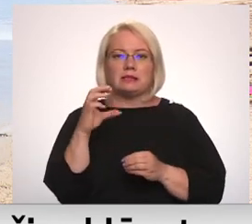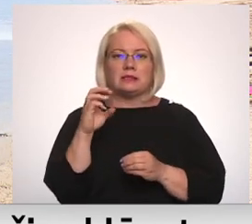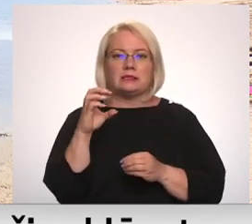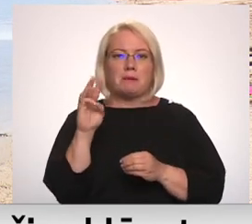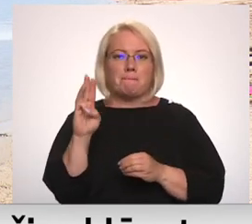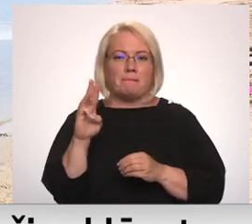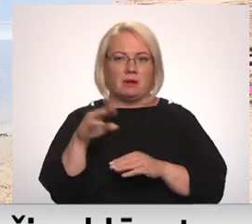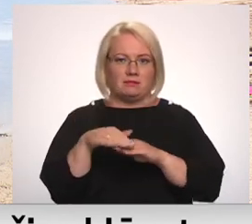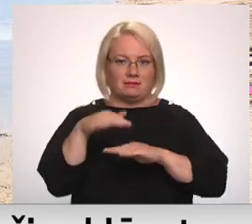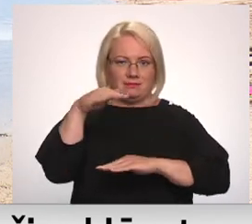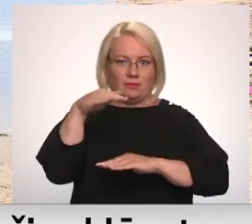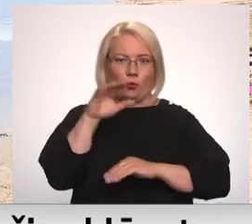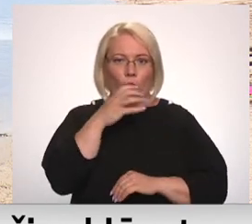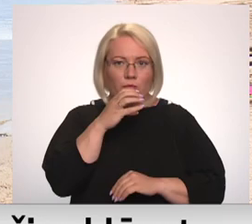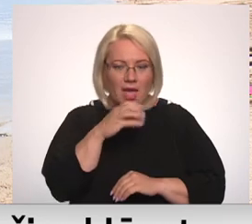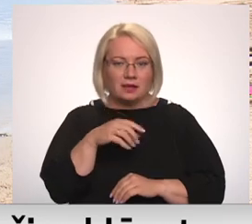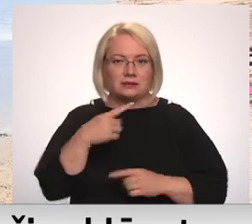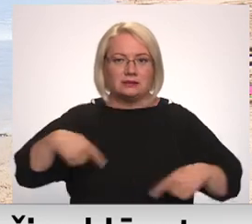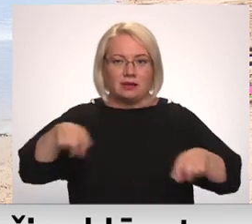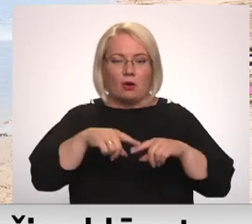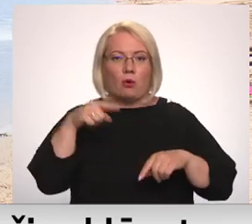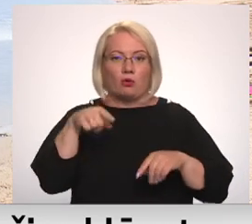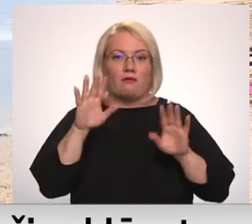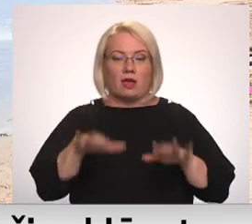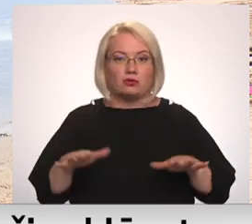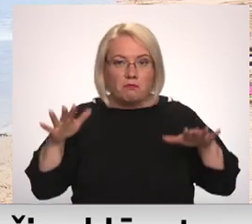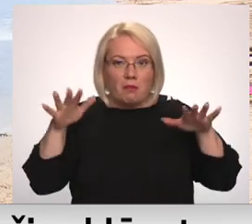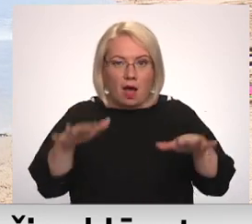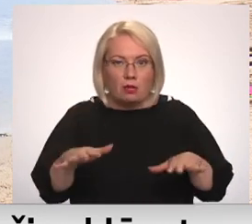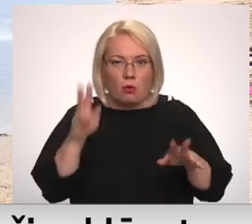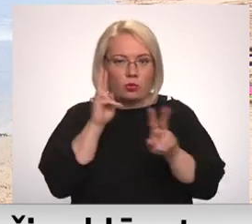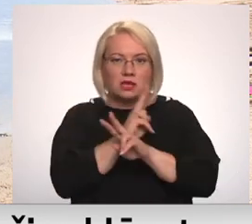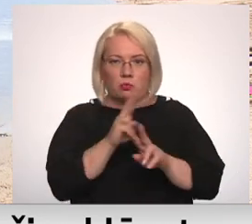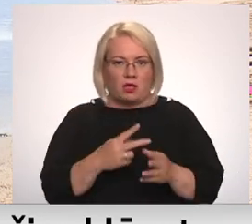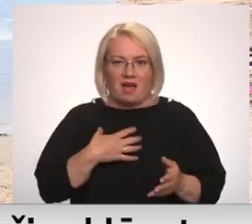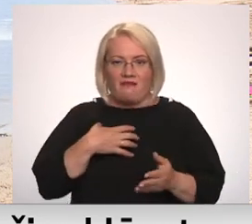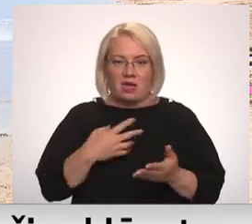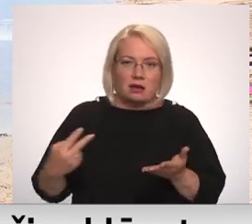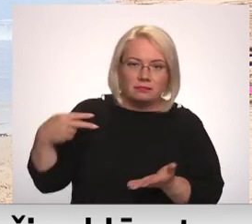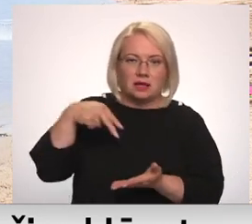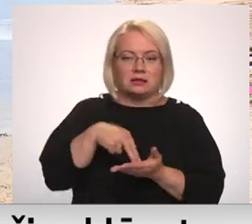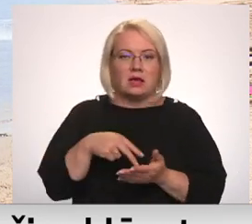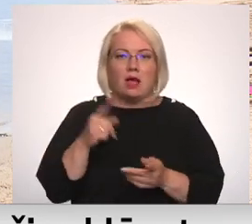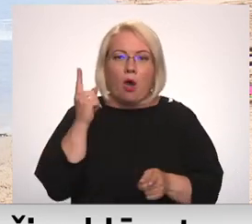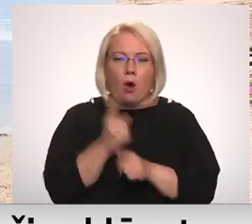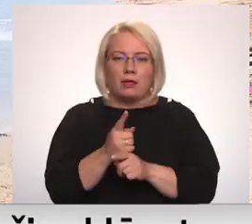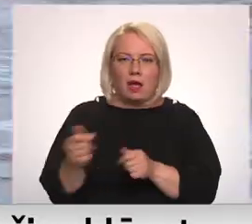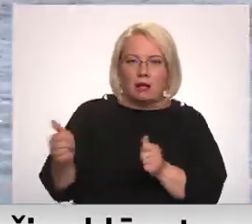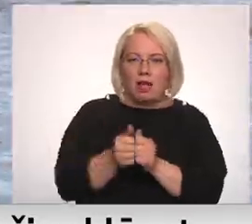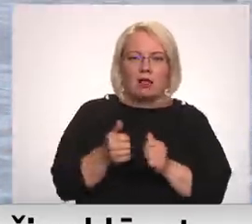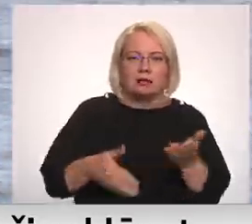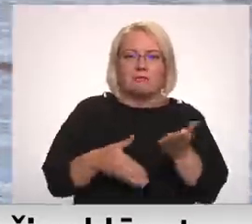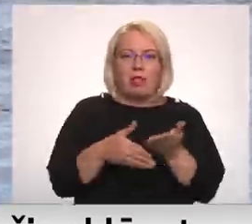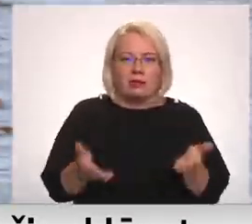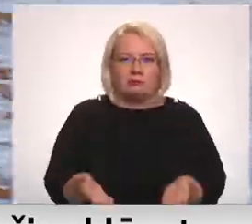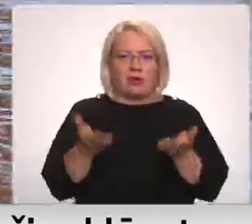ūdens, tur viņš vienkārši paklūp un nesaprot, ka jāceļās. Tāpēc jābūt kādam klāt, kurš viņu uzreiz pieceļ.